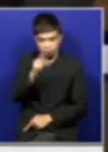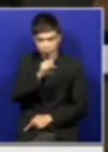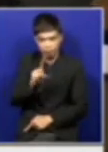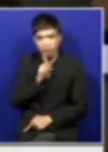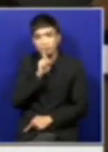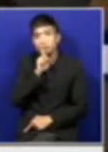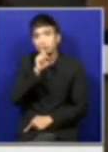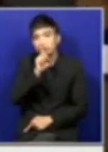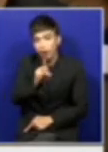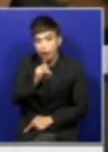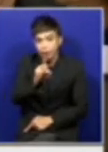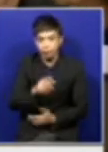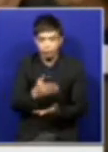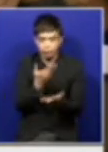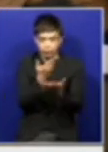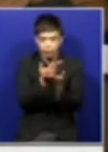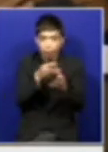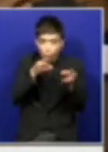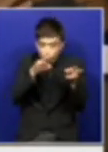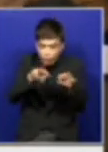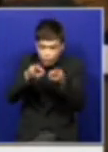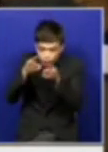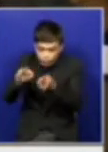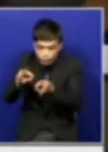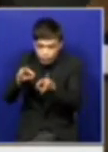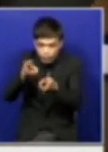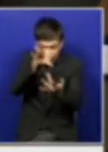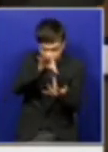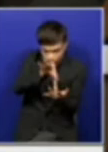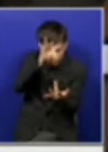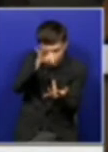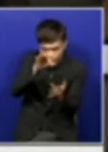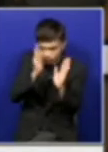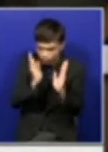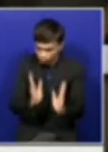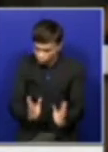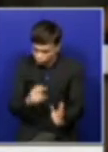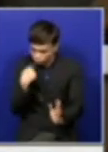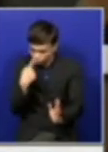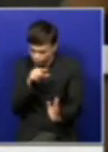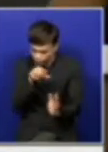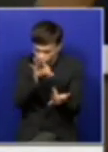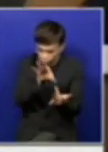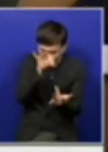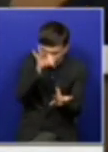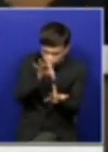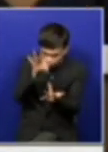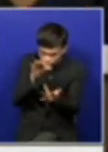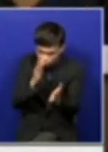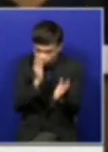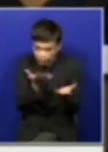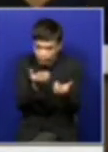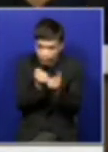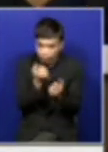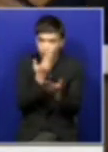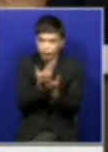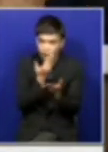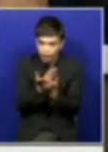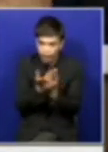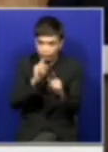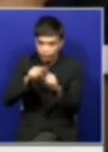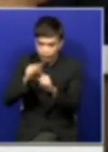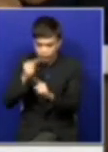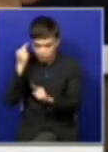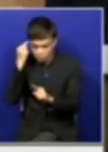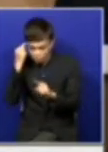ว่าการคัดกรองบุคคลที่จะเข้ารับเงินเยียวยาดังกล่าวนั้นยิ่งคัดกรองยิ่ง